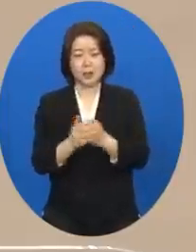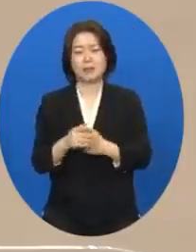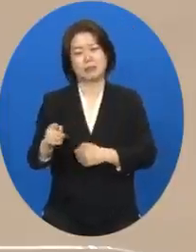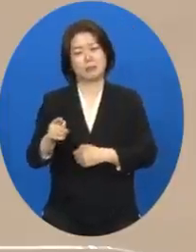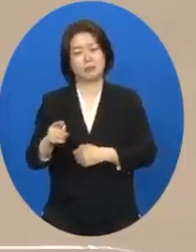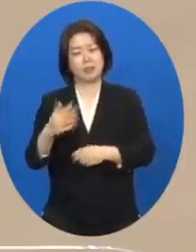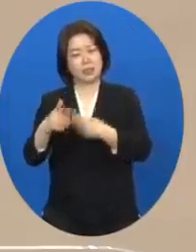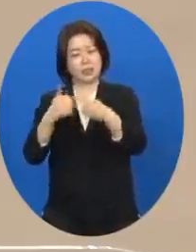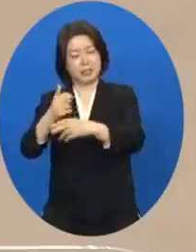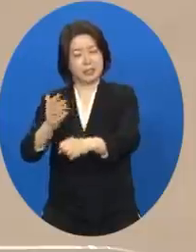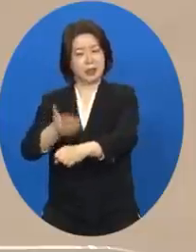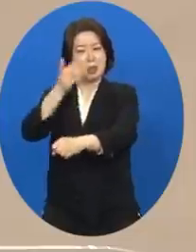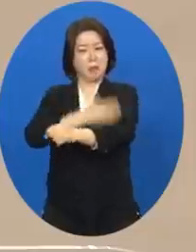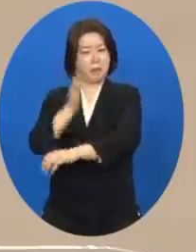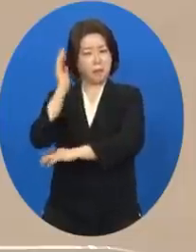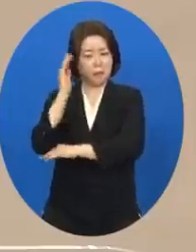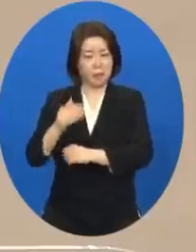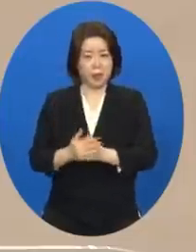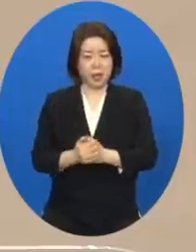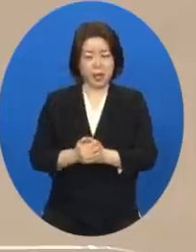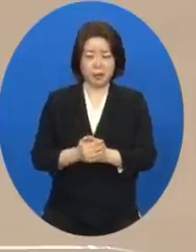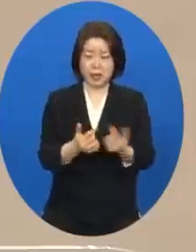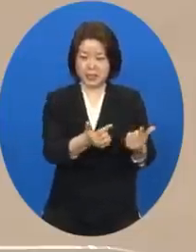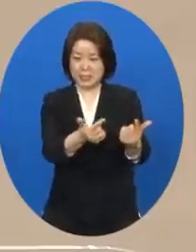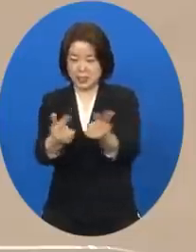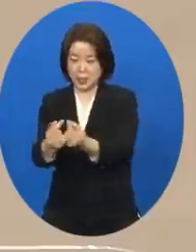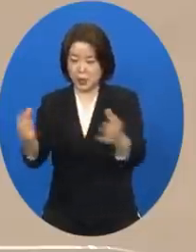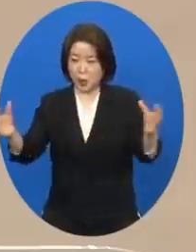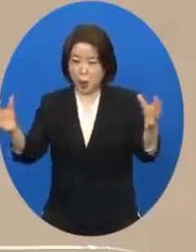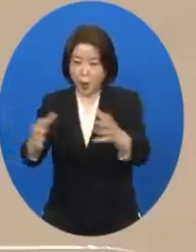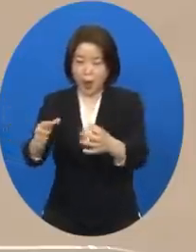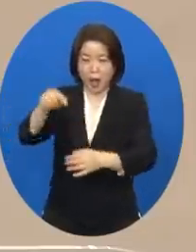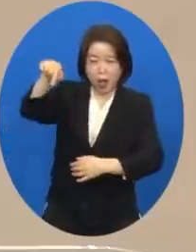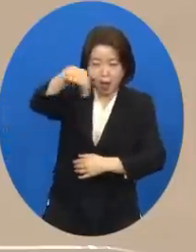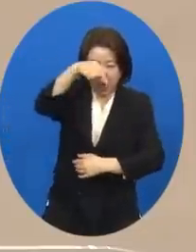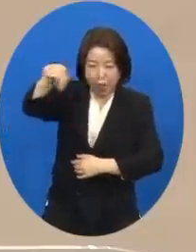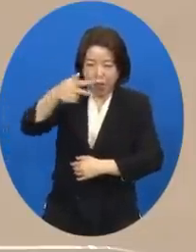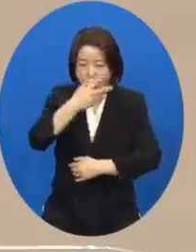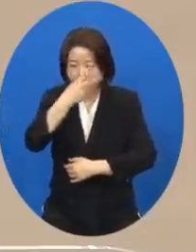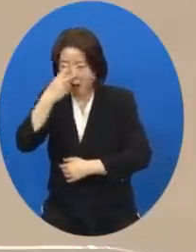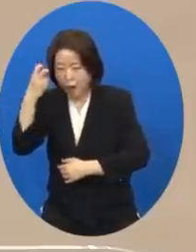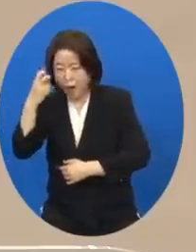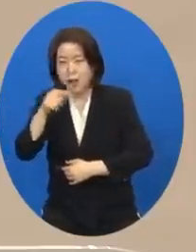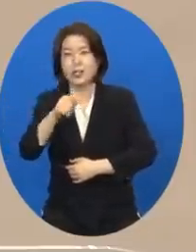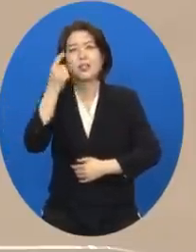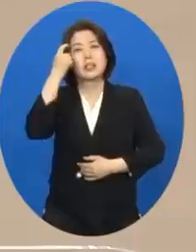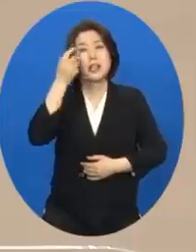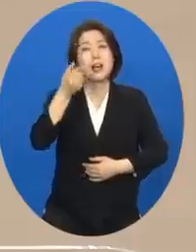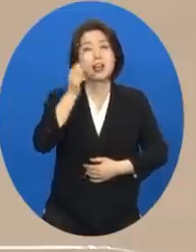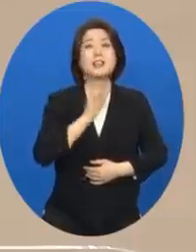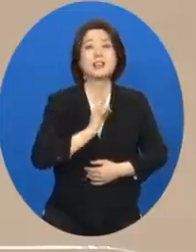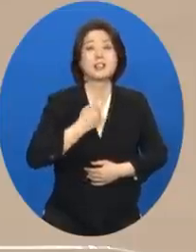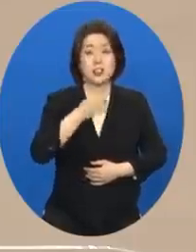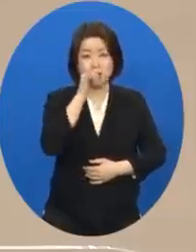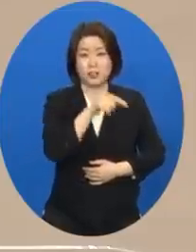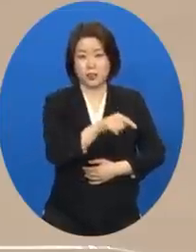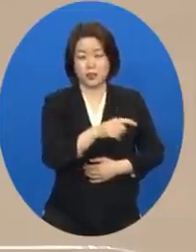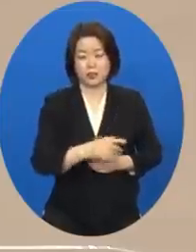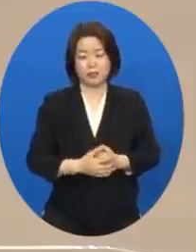거다 또는 집단 최면 이겠지 뭐 그런 정도 좀 생각합니다 그래서 성탄절에는